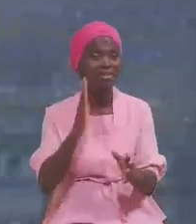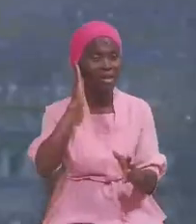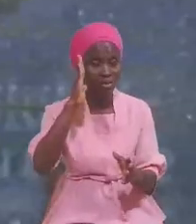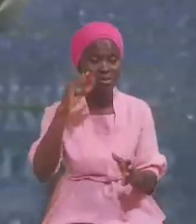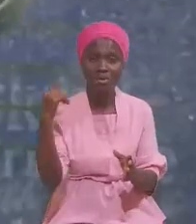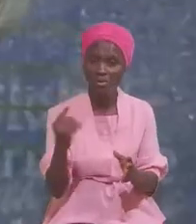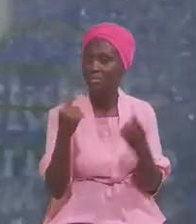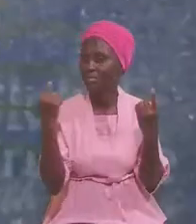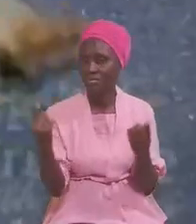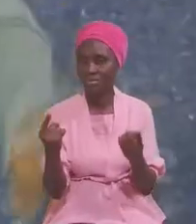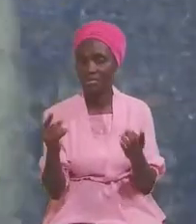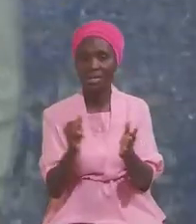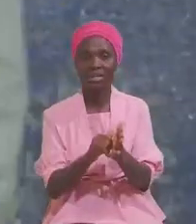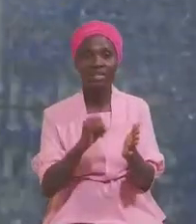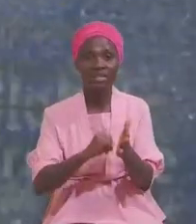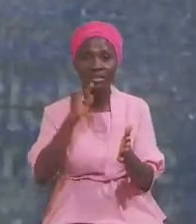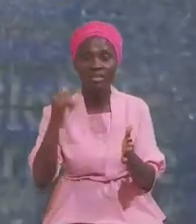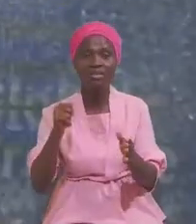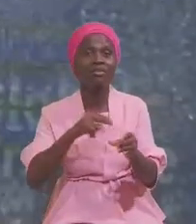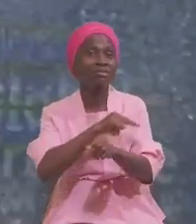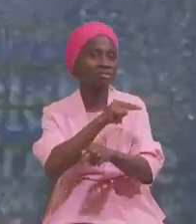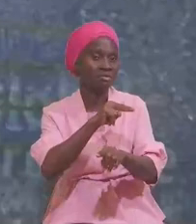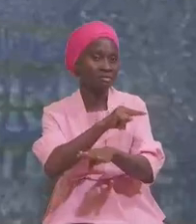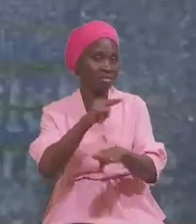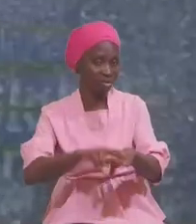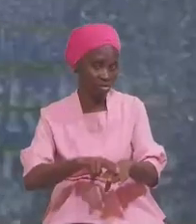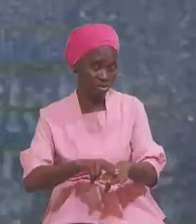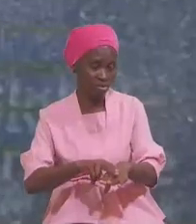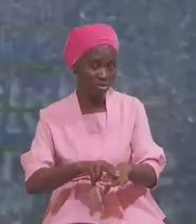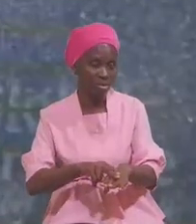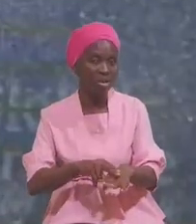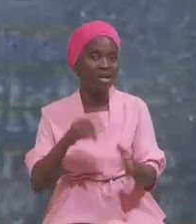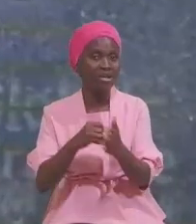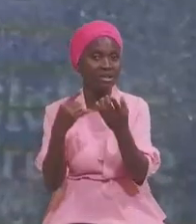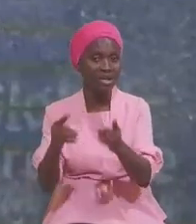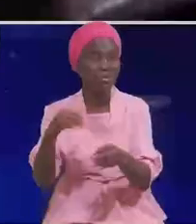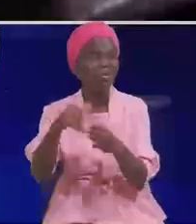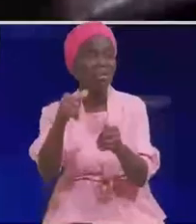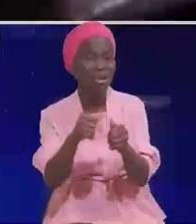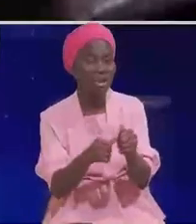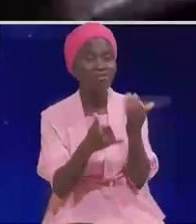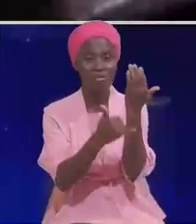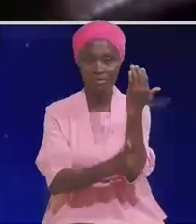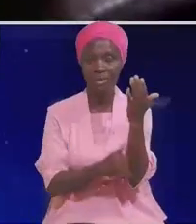sa nature, c'est partout dans tous les pays. Tous ont péché, sont privés de la gloire de Dieu. Mais